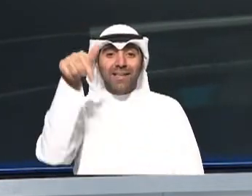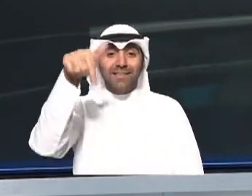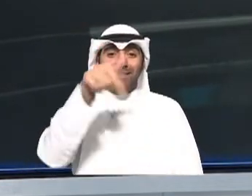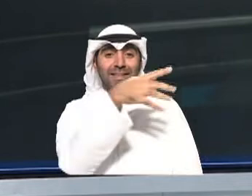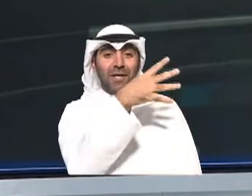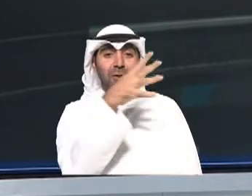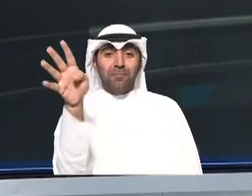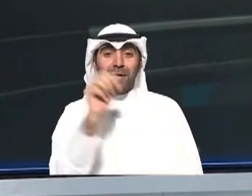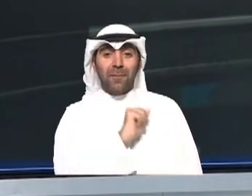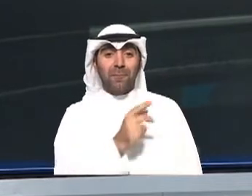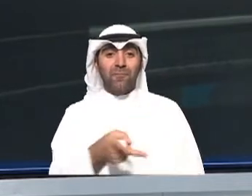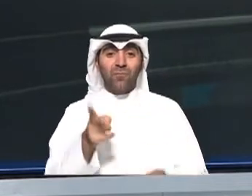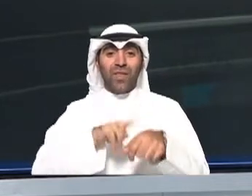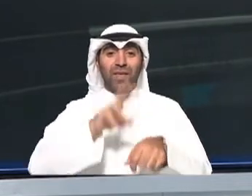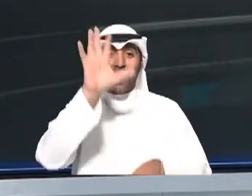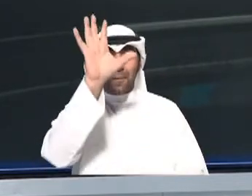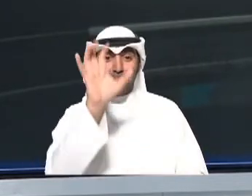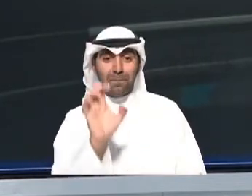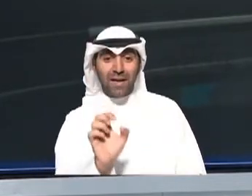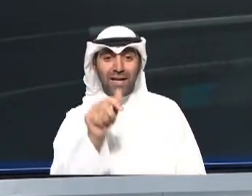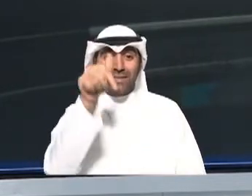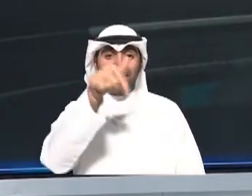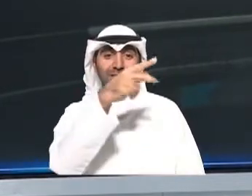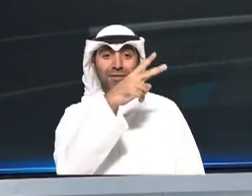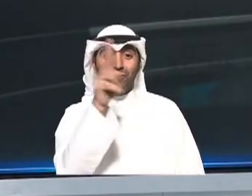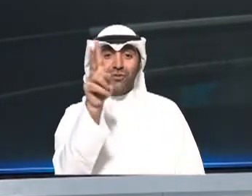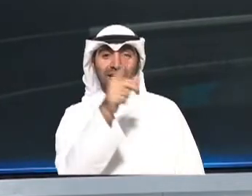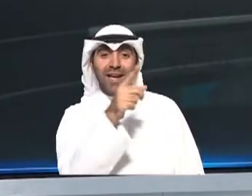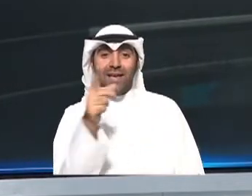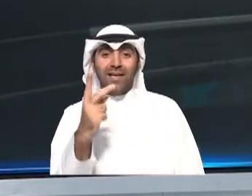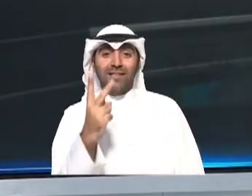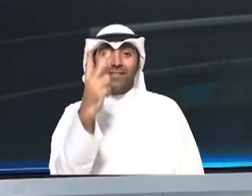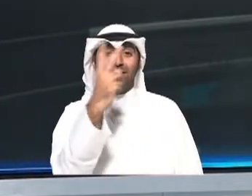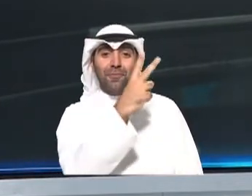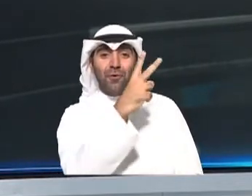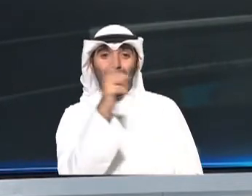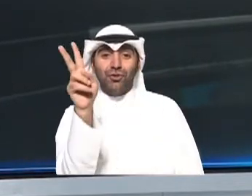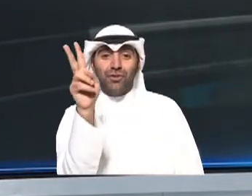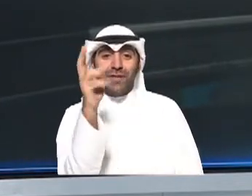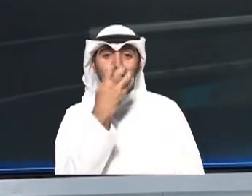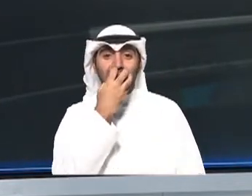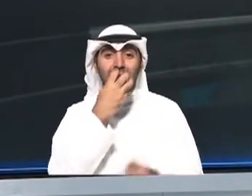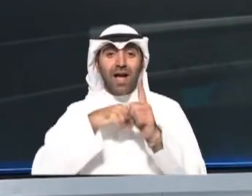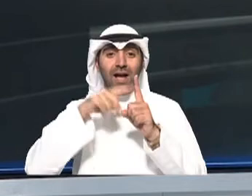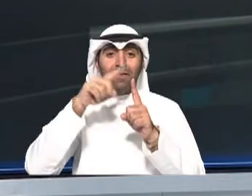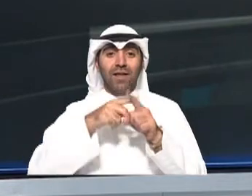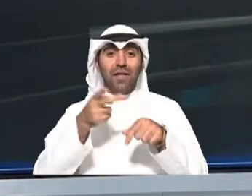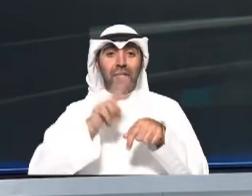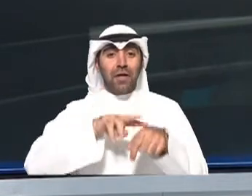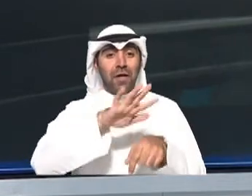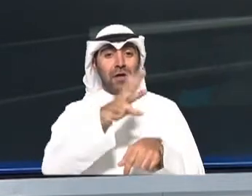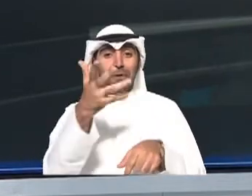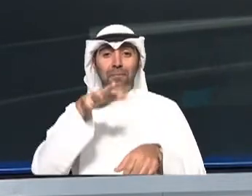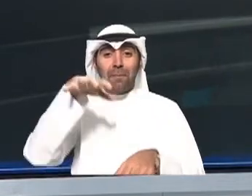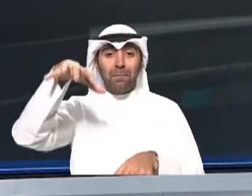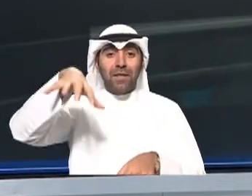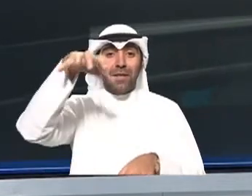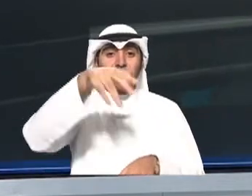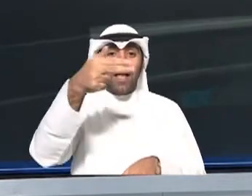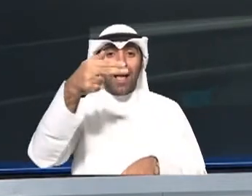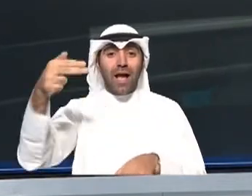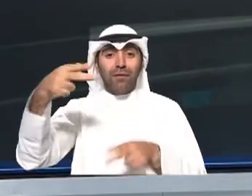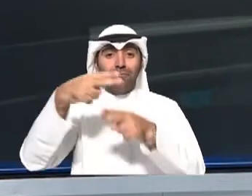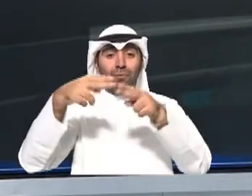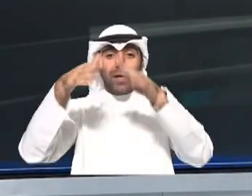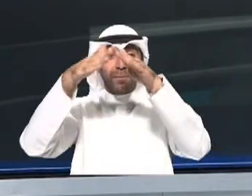الصغرى متفاوتة ما بين 26 إلى 27 درجة مئوية، قد تقل درجات الحرارة الصغرى في المناطق الغربية والمناطق الصحراوية إلى ما